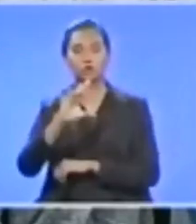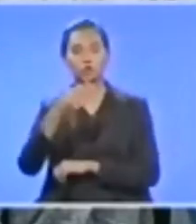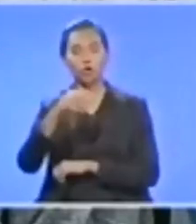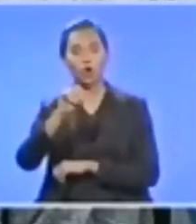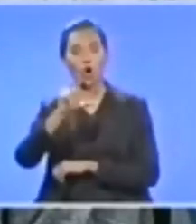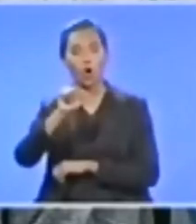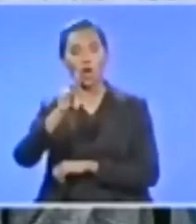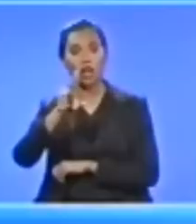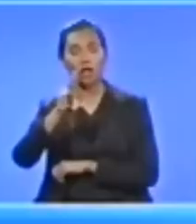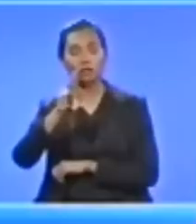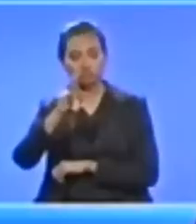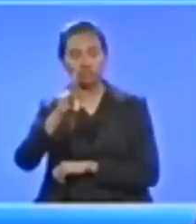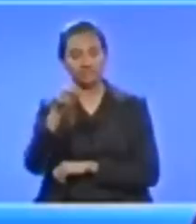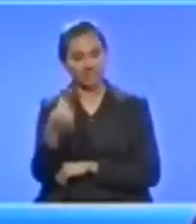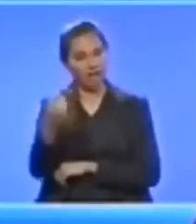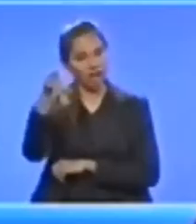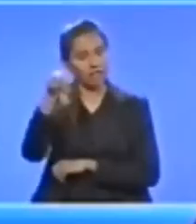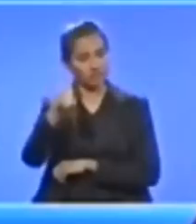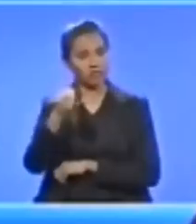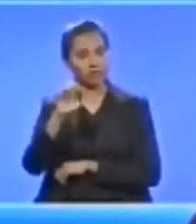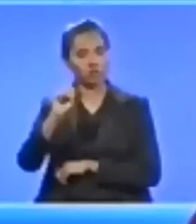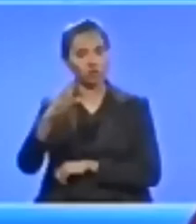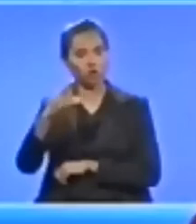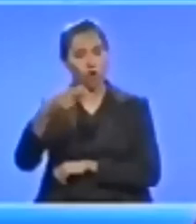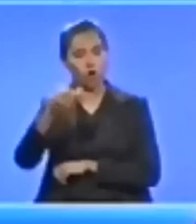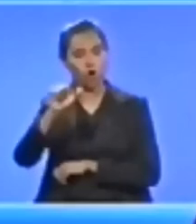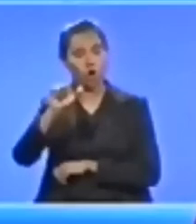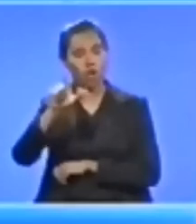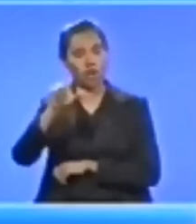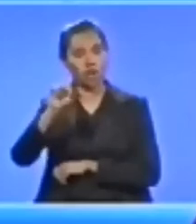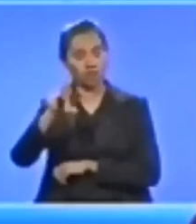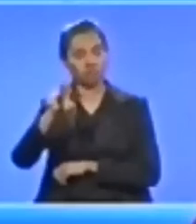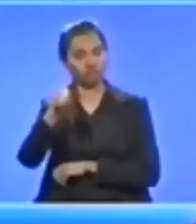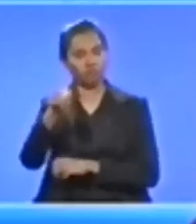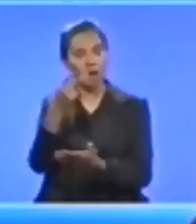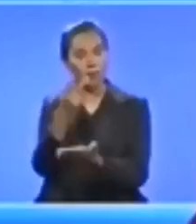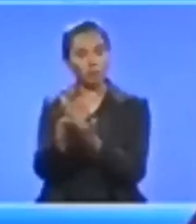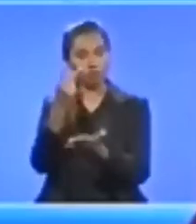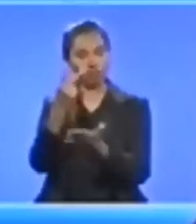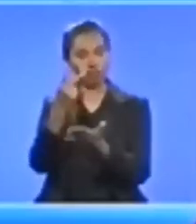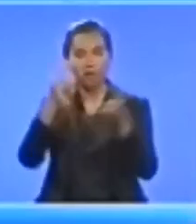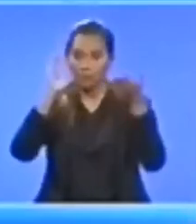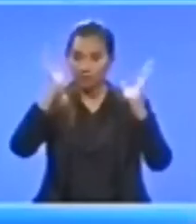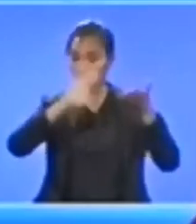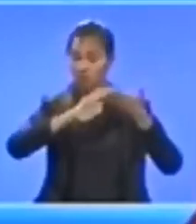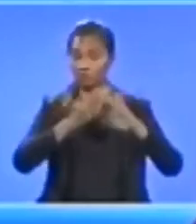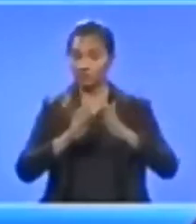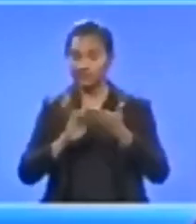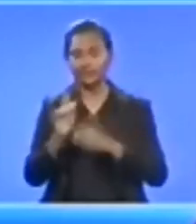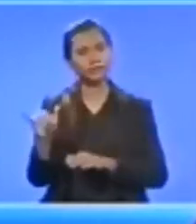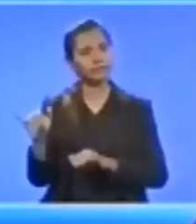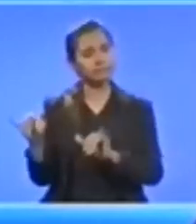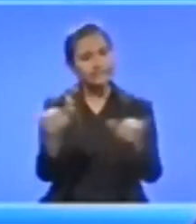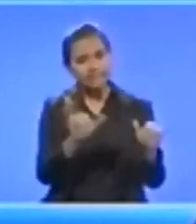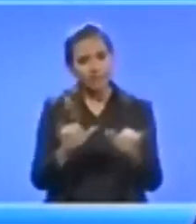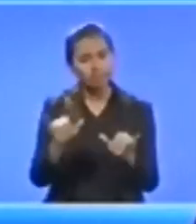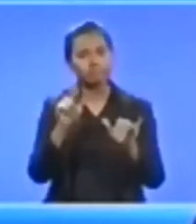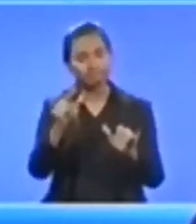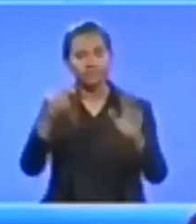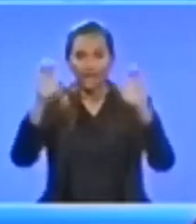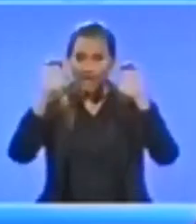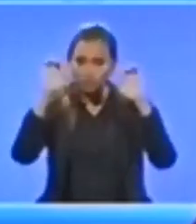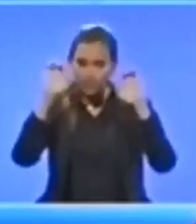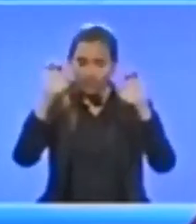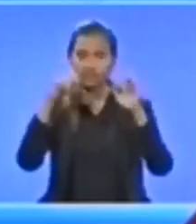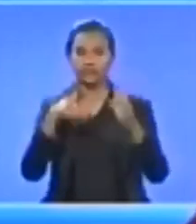membuktikan masyarakat kita sama pandai, sama berkebolehan dan sama berbakat